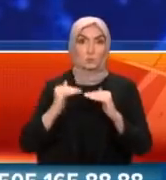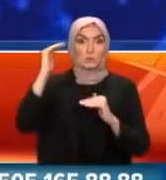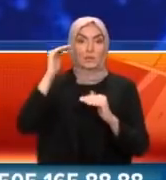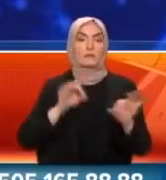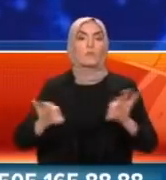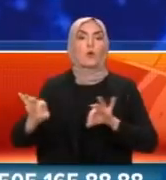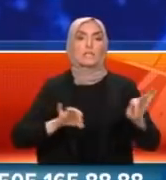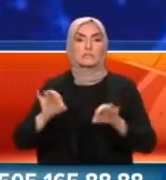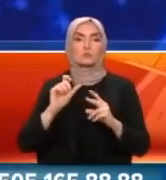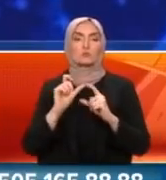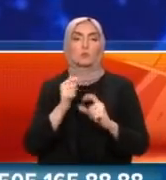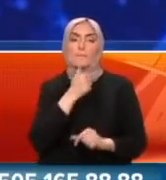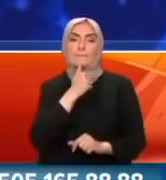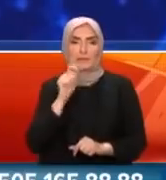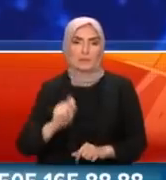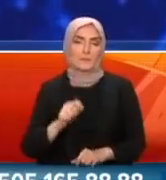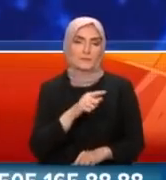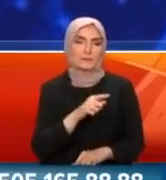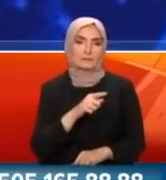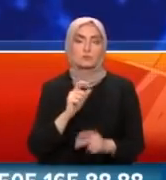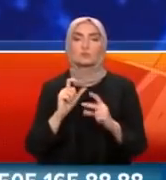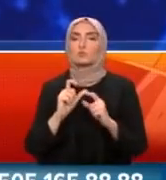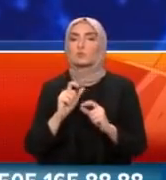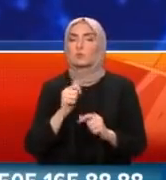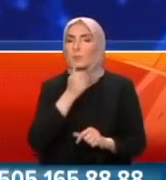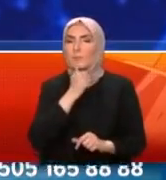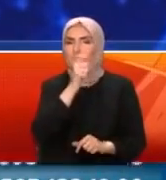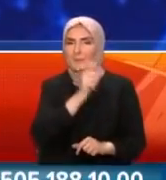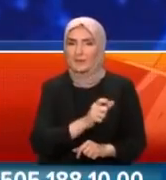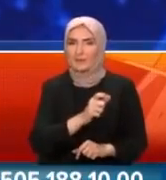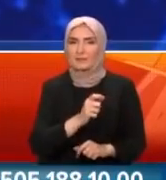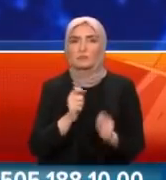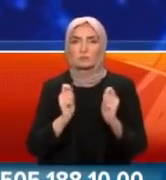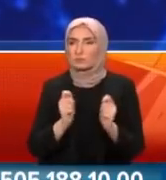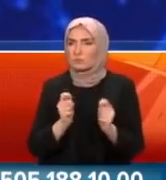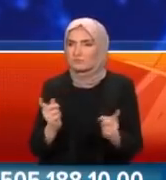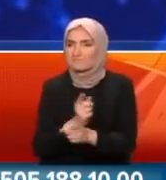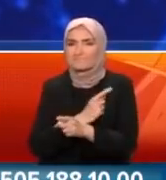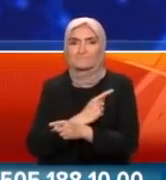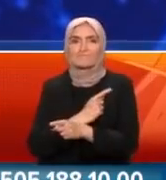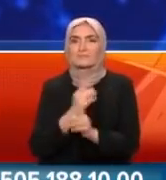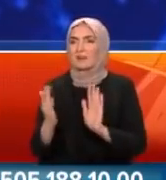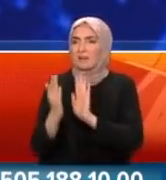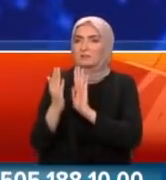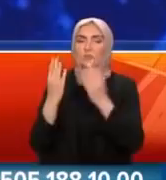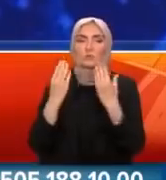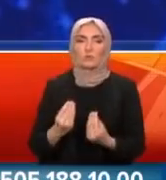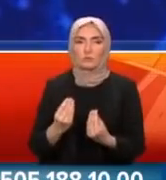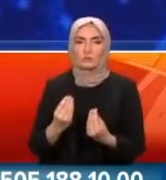Şükran karşılaştığı zorlukları adeta feryat edercesine şu şekilde